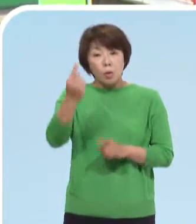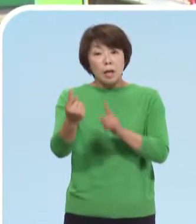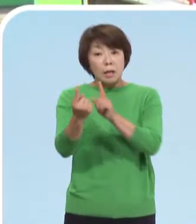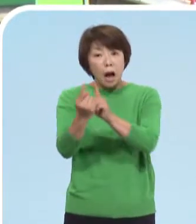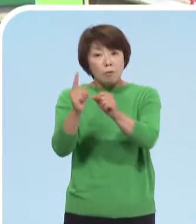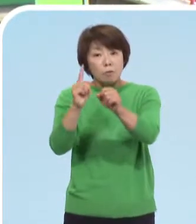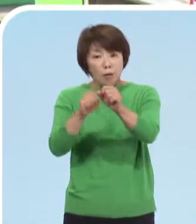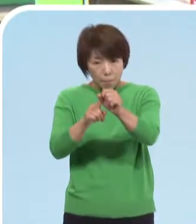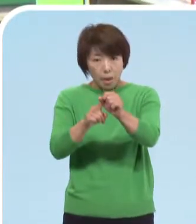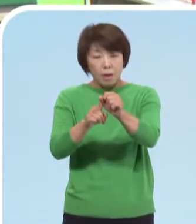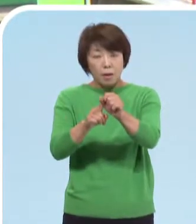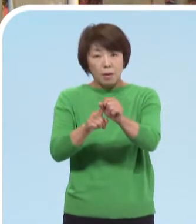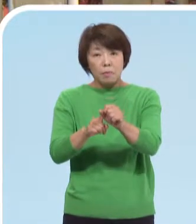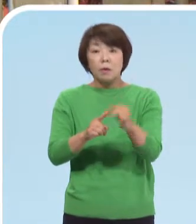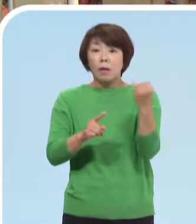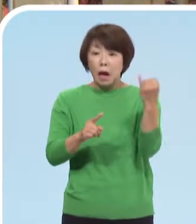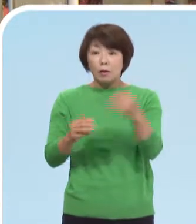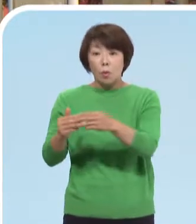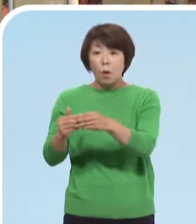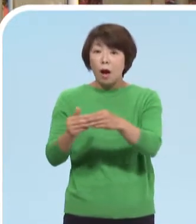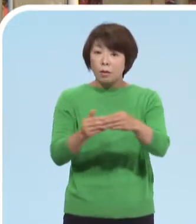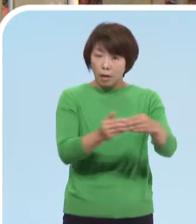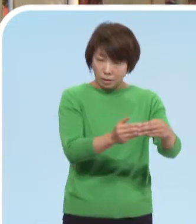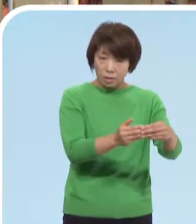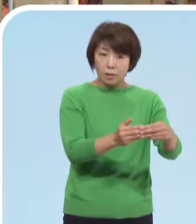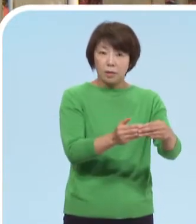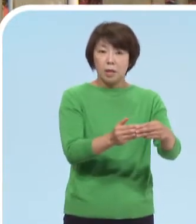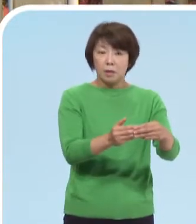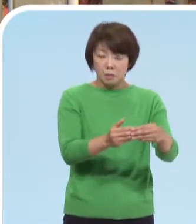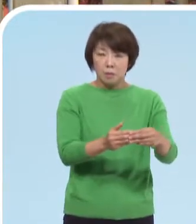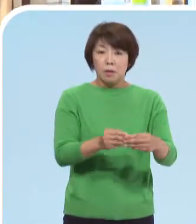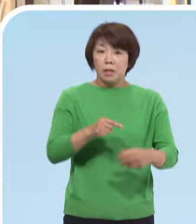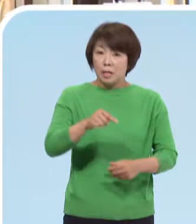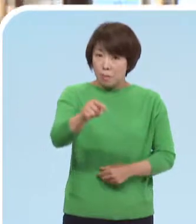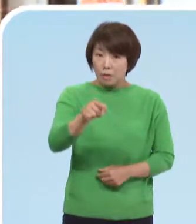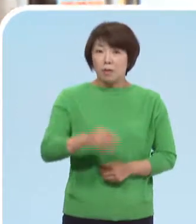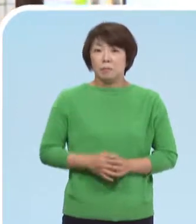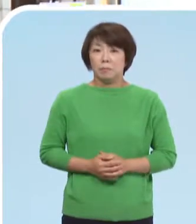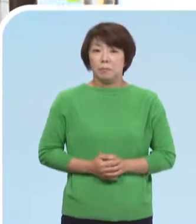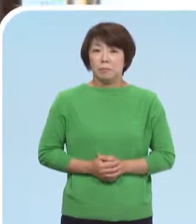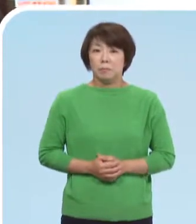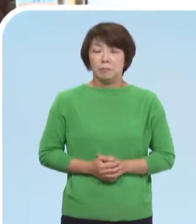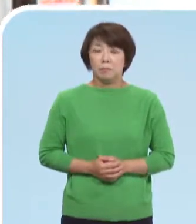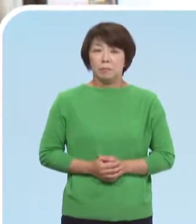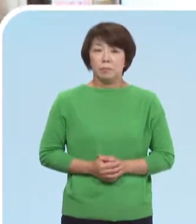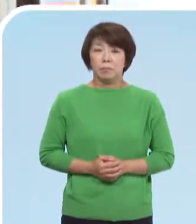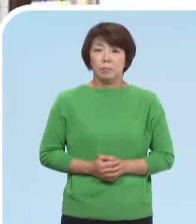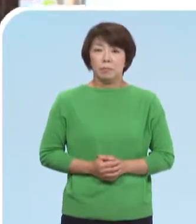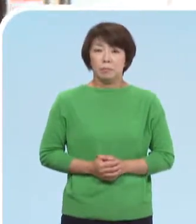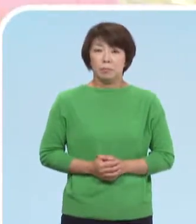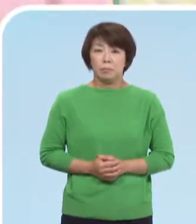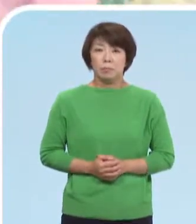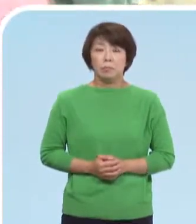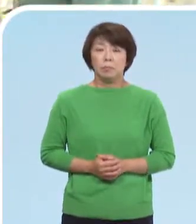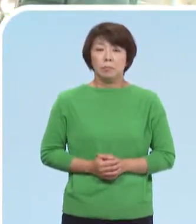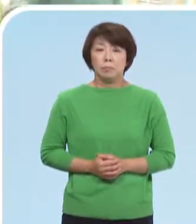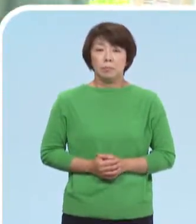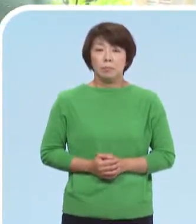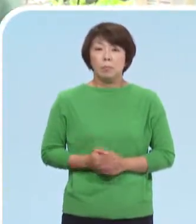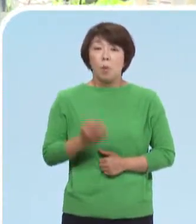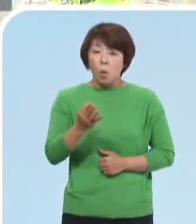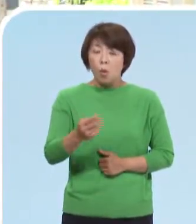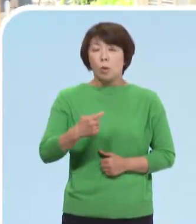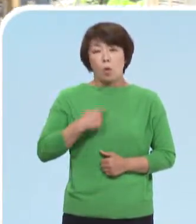話を聞くため、安住さんの案内で新永田本町筋商店街へ。 こちら